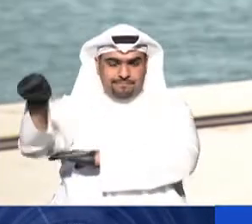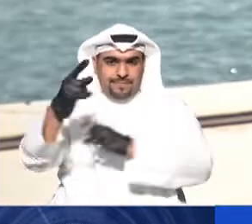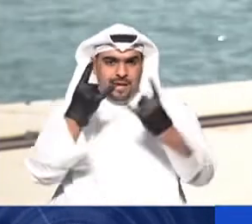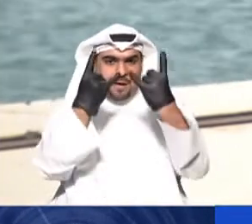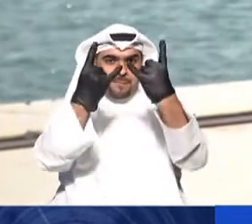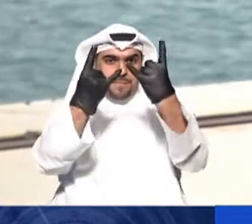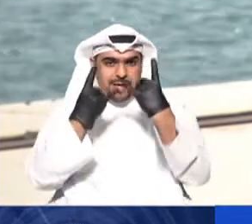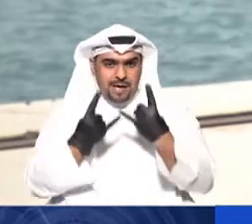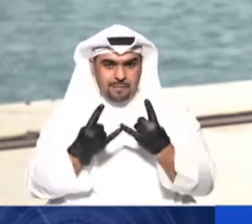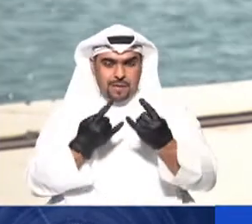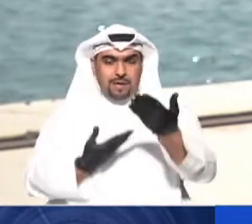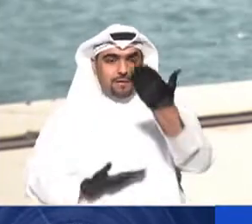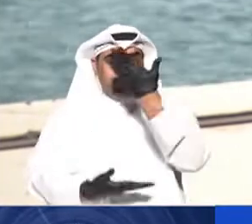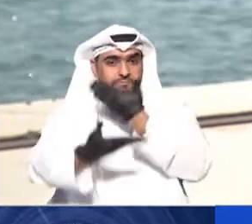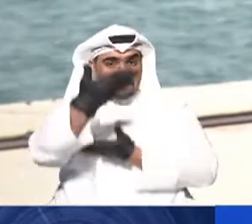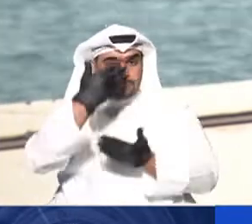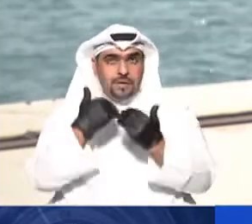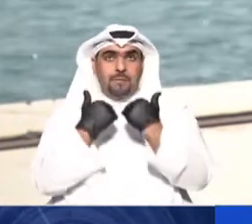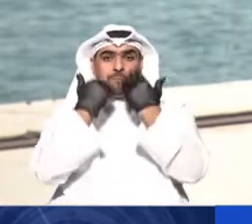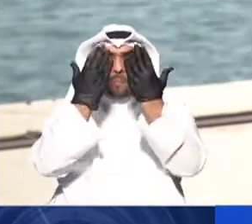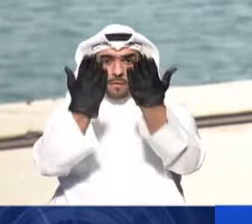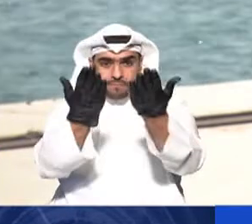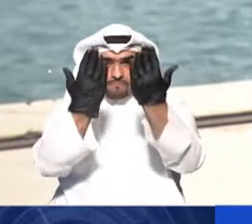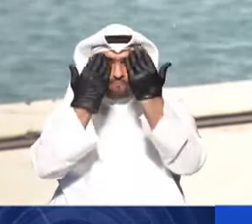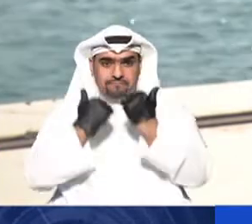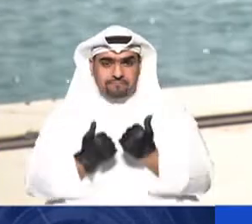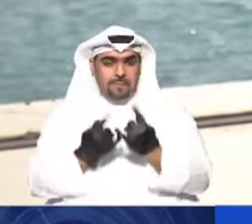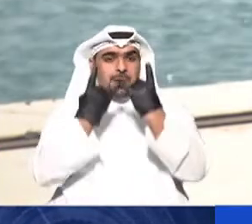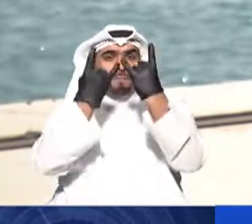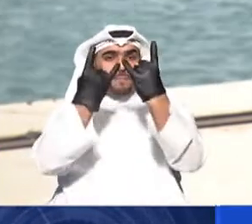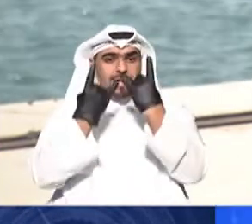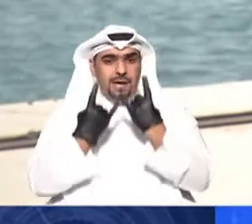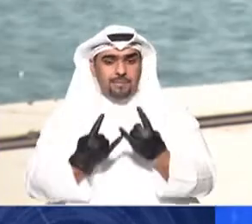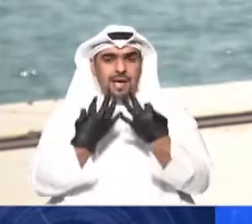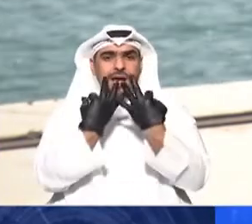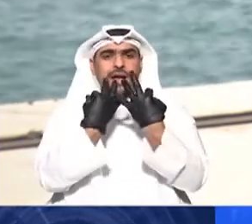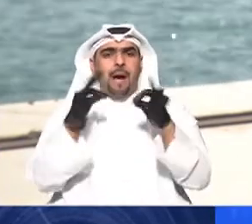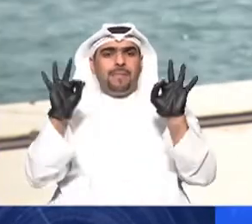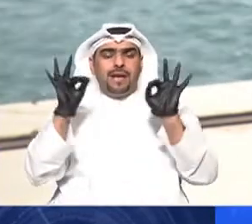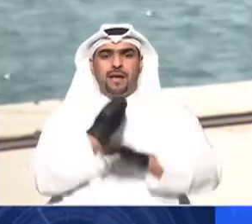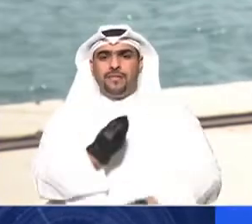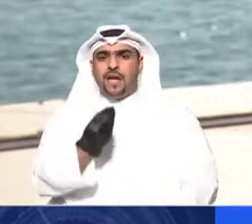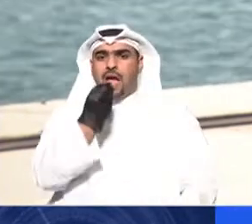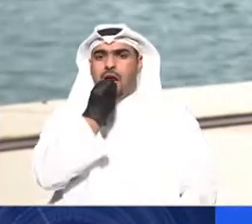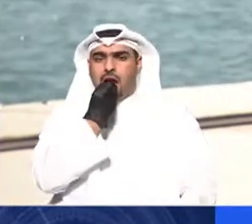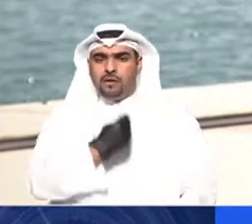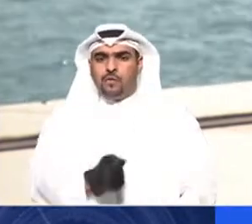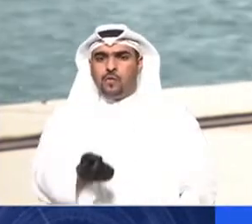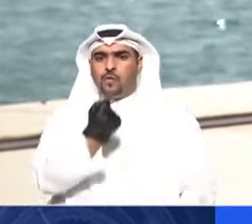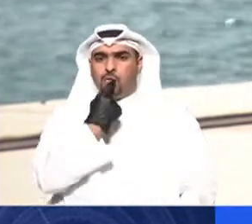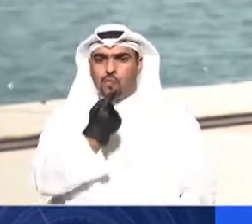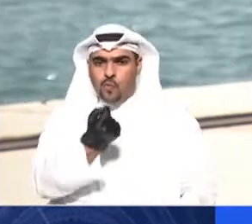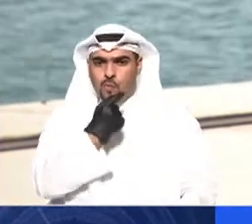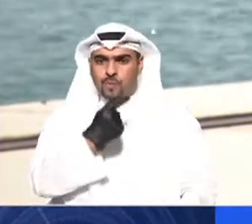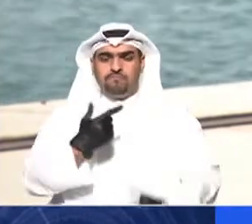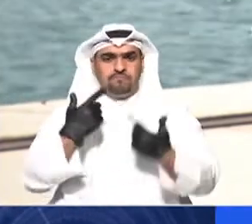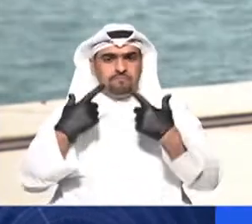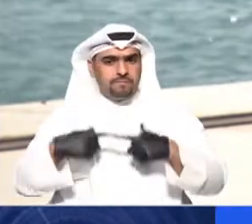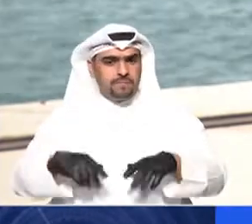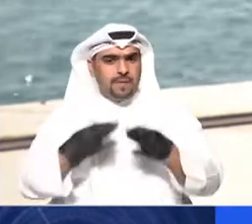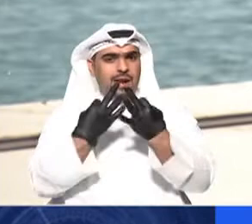الاستيراد والتصدير لجميع أنواع المواد، وخاصة مثل ما هو معروف عن هذا الميناء